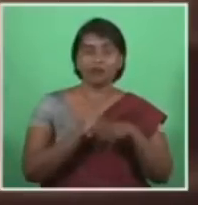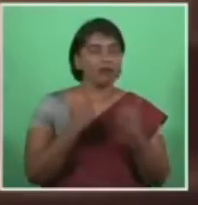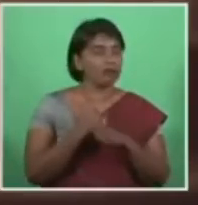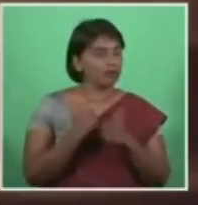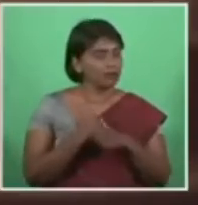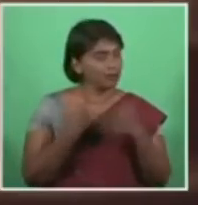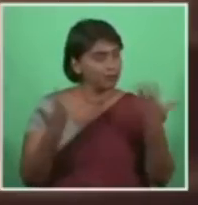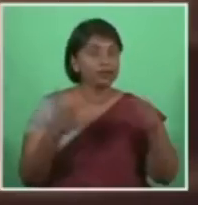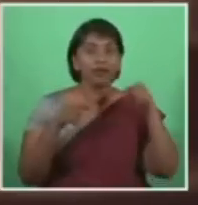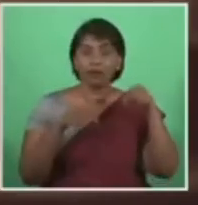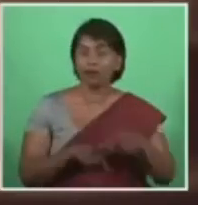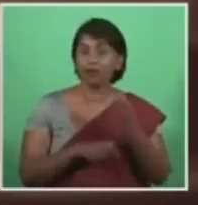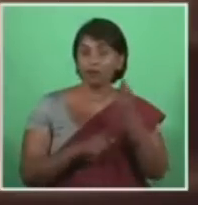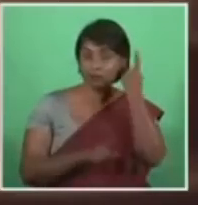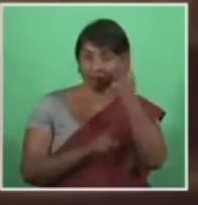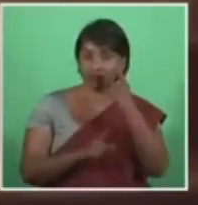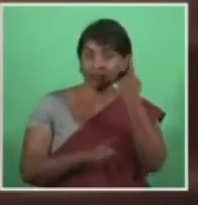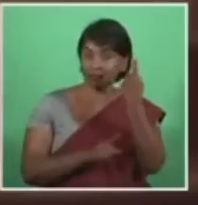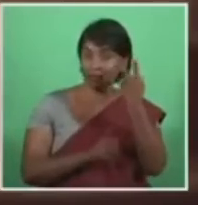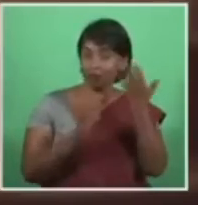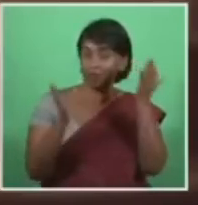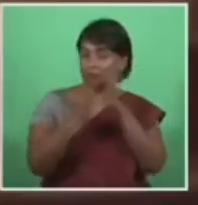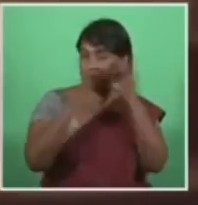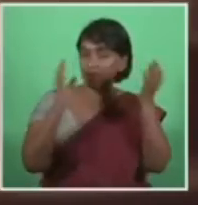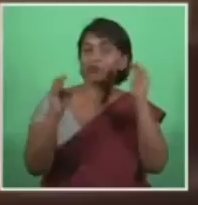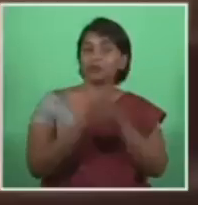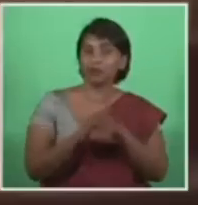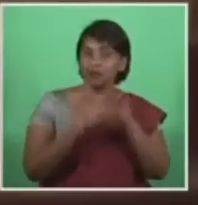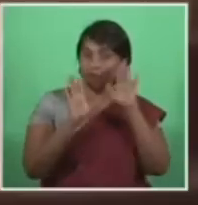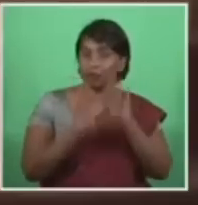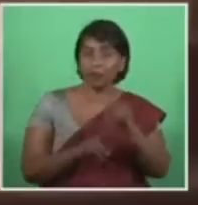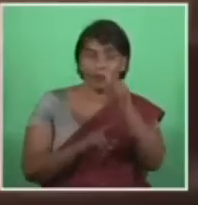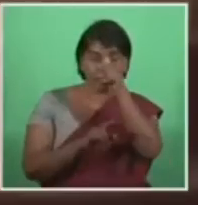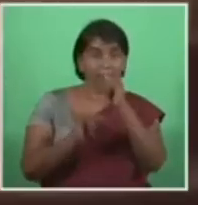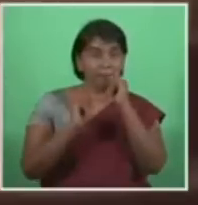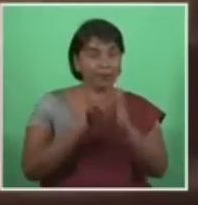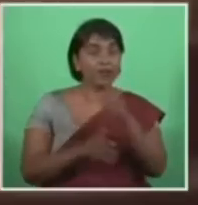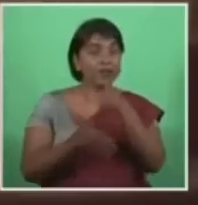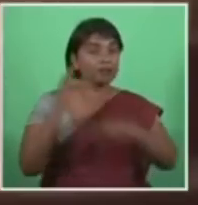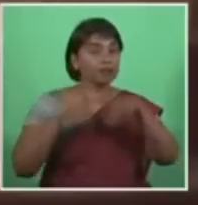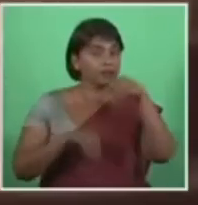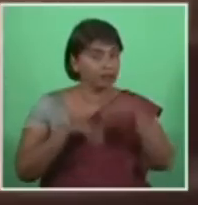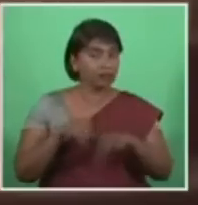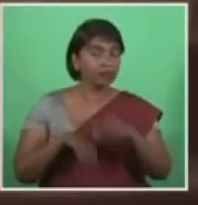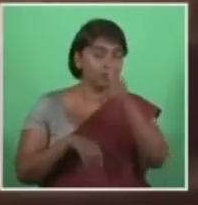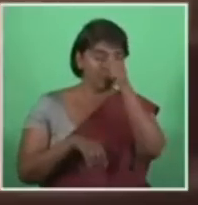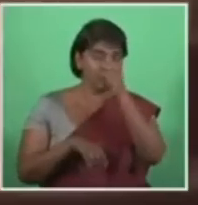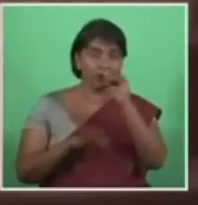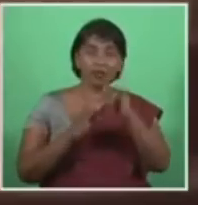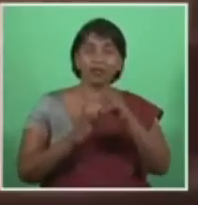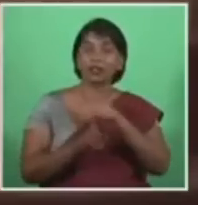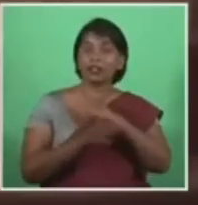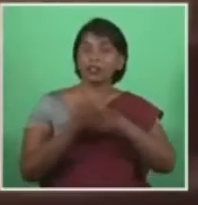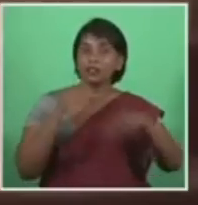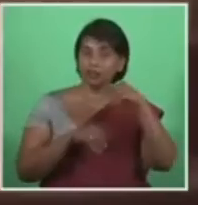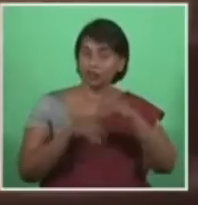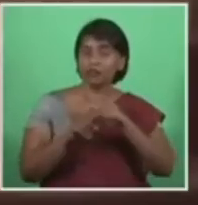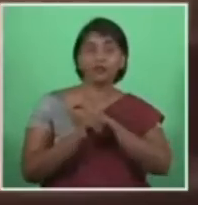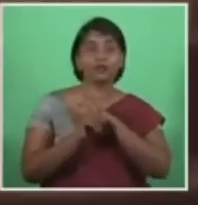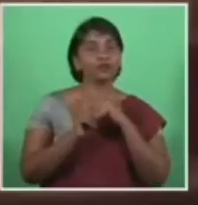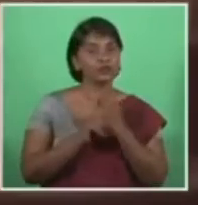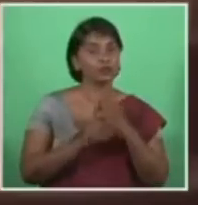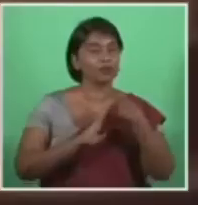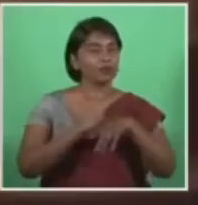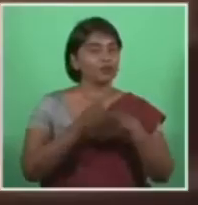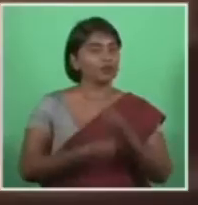බෑ. ආර්ථික විශේෂඥයෝ දාස් ගණන් ඉන්නවා මේ රටේ. නමුත් දූෂිත දේශපාලනඥයෝ දූෂිත දේශපාලන සංස්කෘතිය මේ වහන්ත රටේ